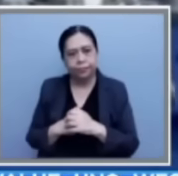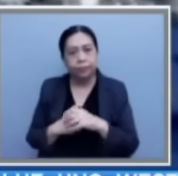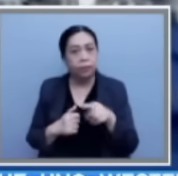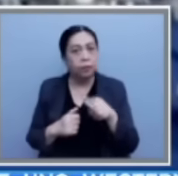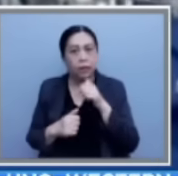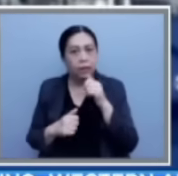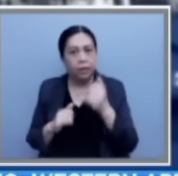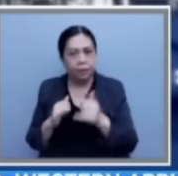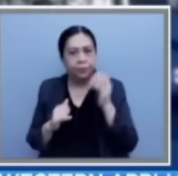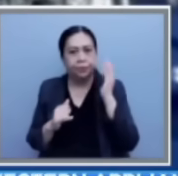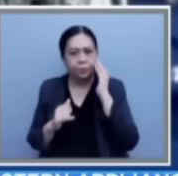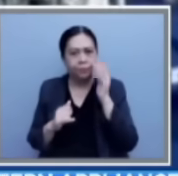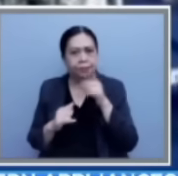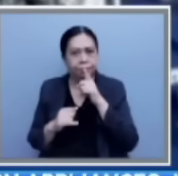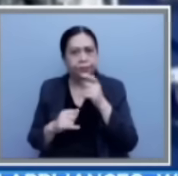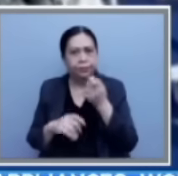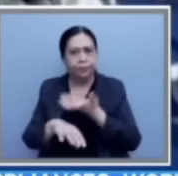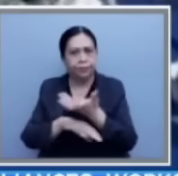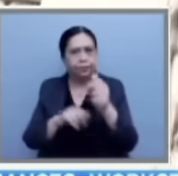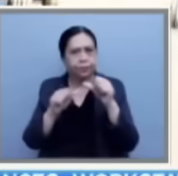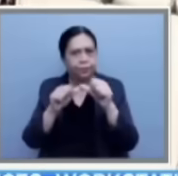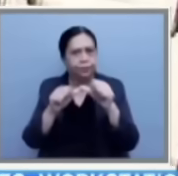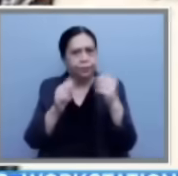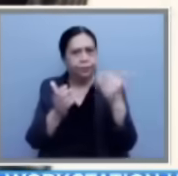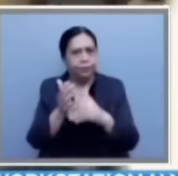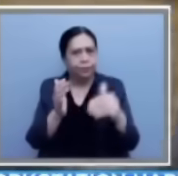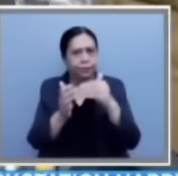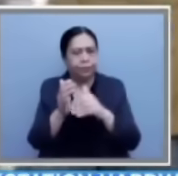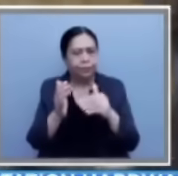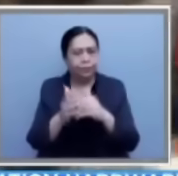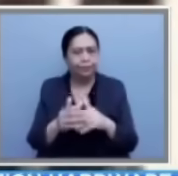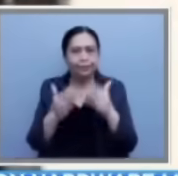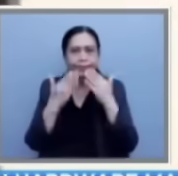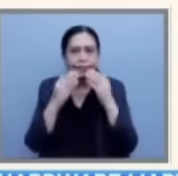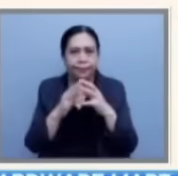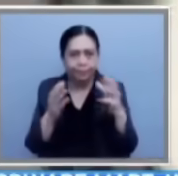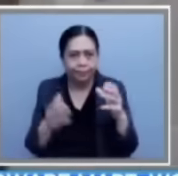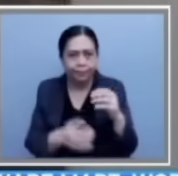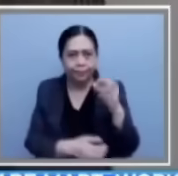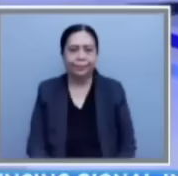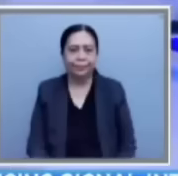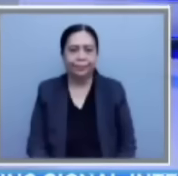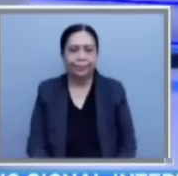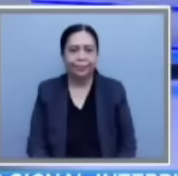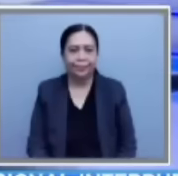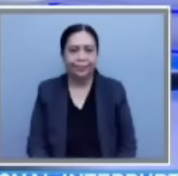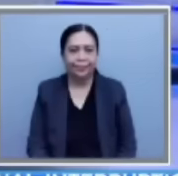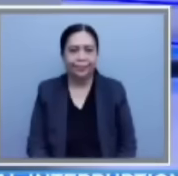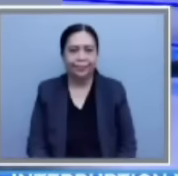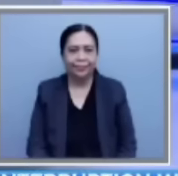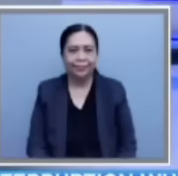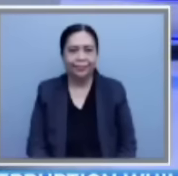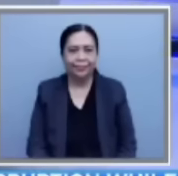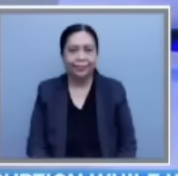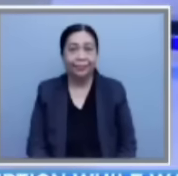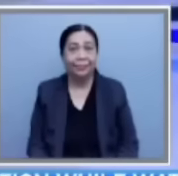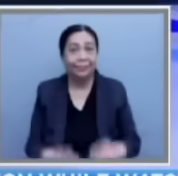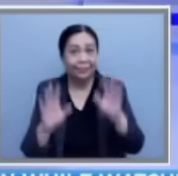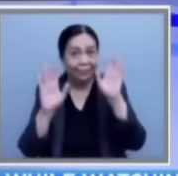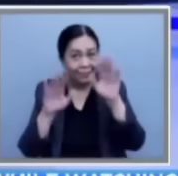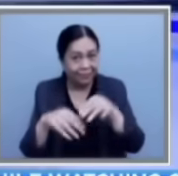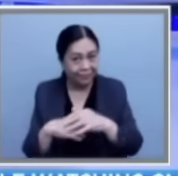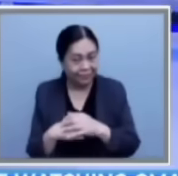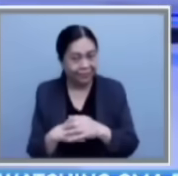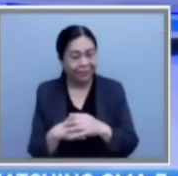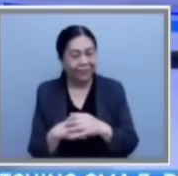sure ah ganyan ang mangyayari sa mga resupply mission diyan saung Maraming salamat SAO Chino Gaston Oh ito na Maring coni